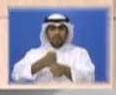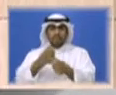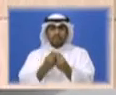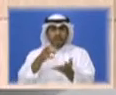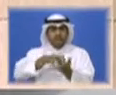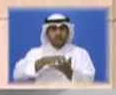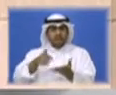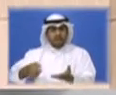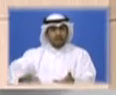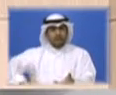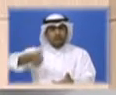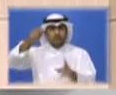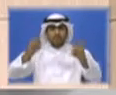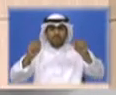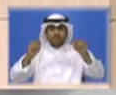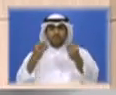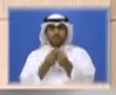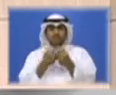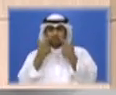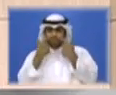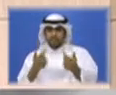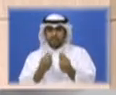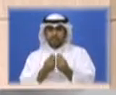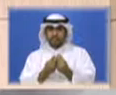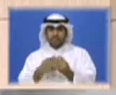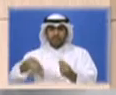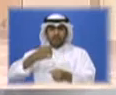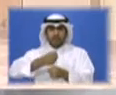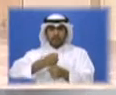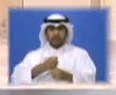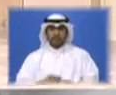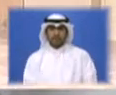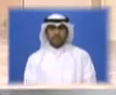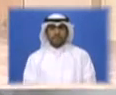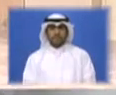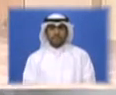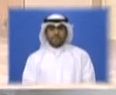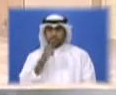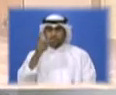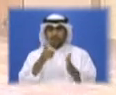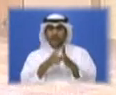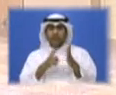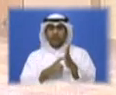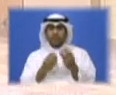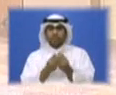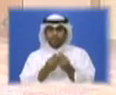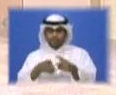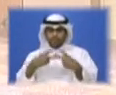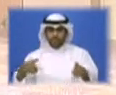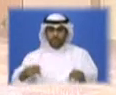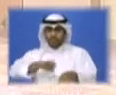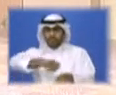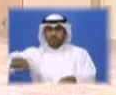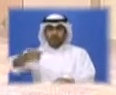فعالة وإنسانية لمتابعة شؤون العمل الوافدة. إن قرار فصل قطاع العمل عن